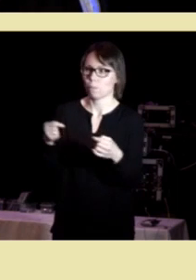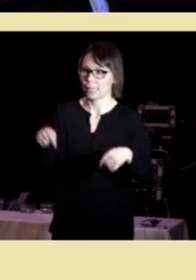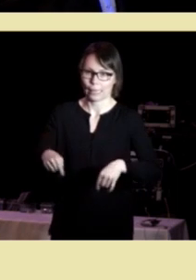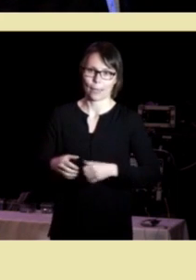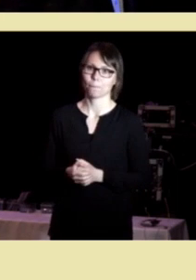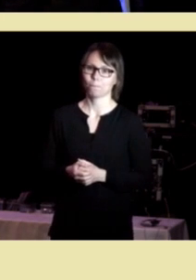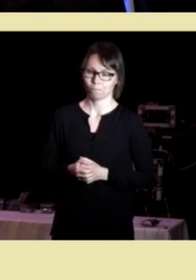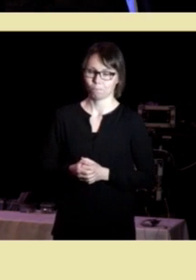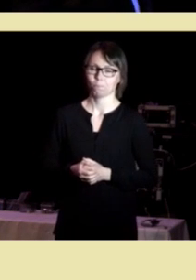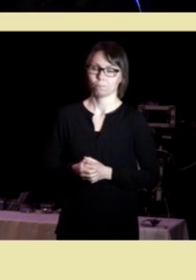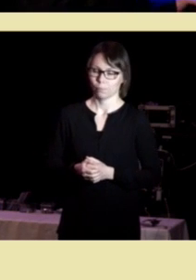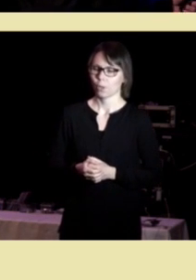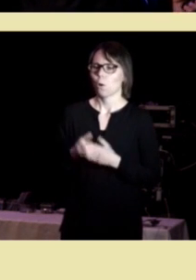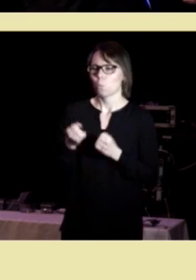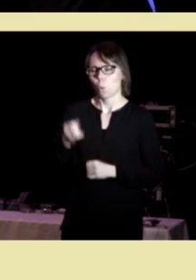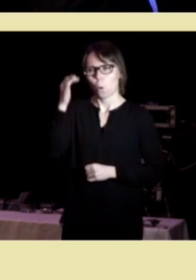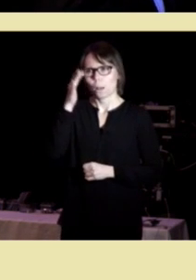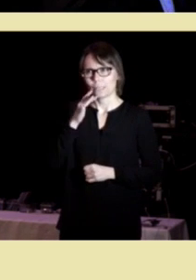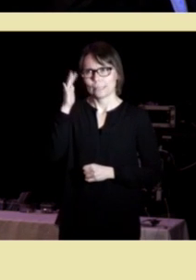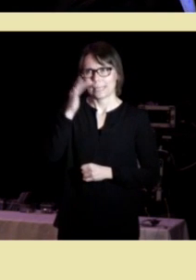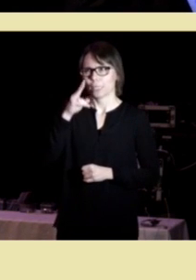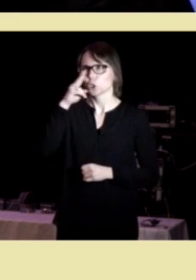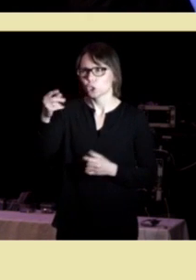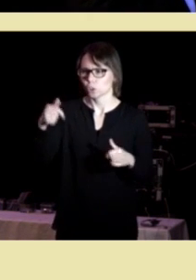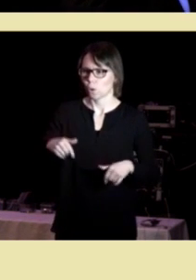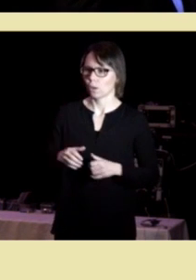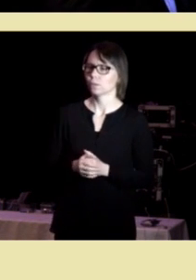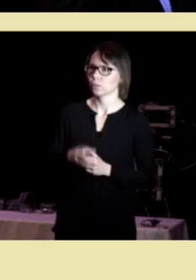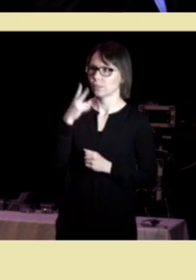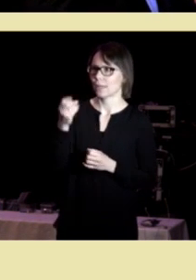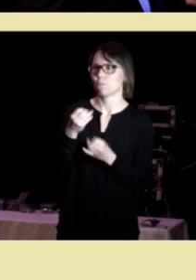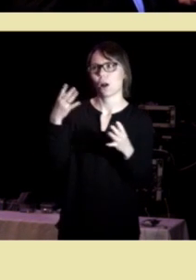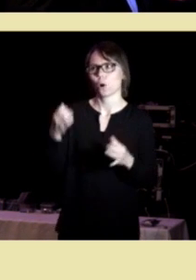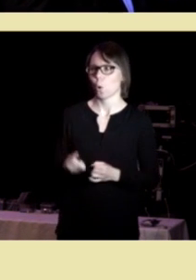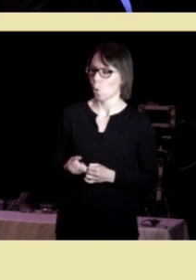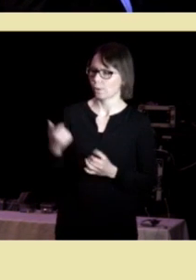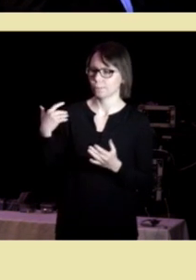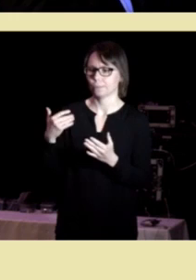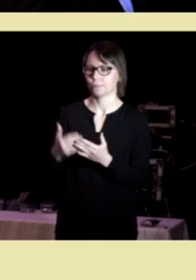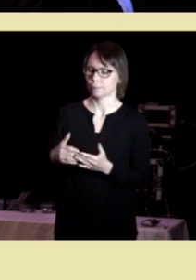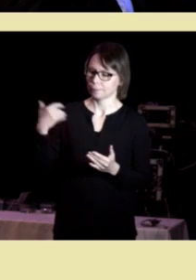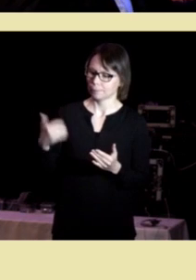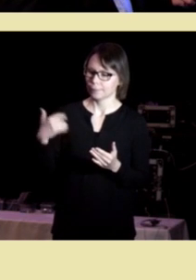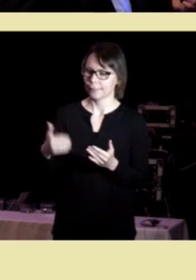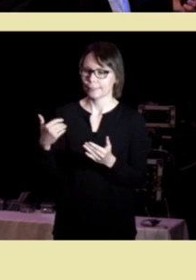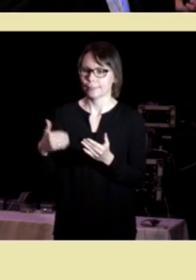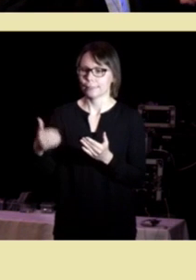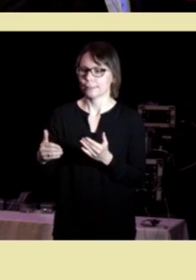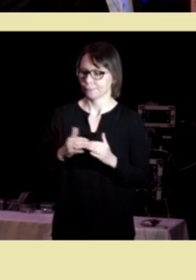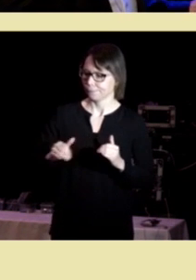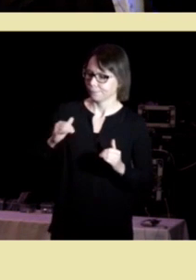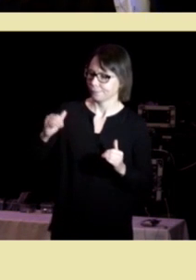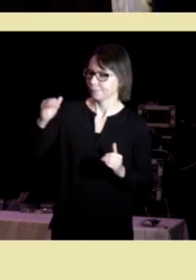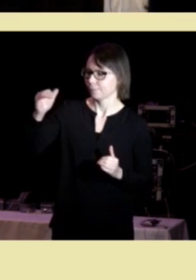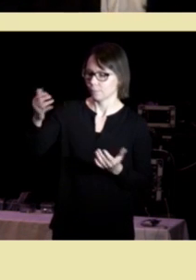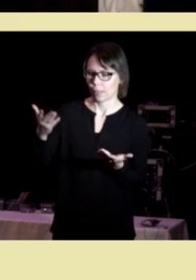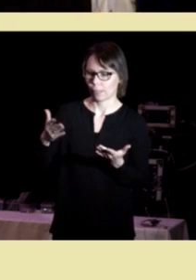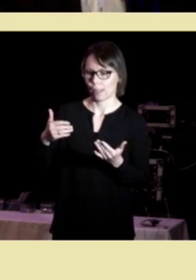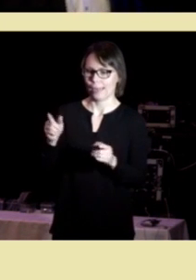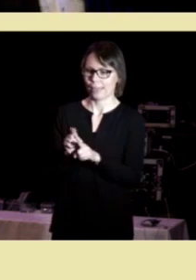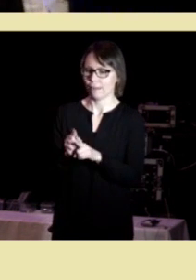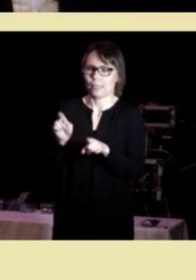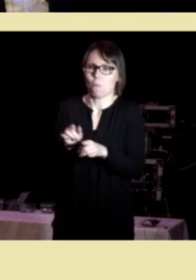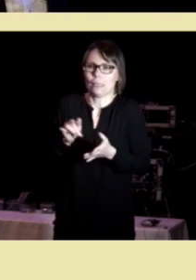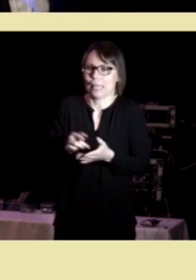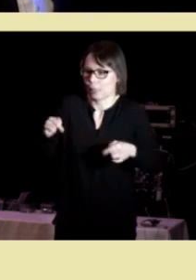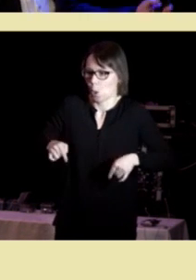dette. Vi må tenke nytt, og her ser dere det at i mange år så har vi gått trinn for trinn for trinn for trinn for trinn for trinn, og vi kommer ikke av